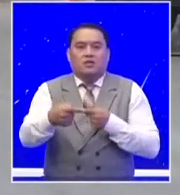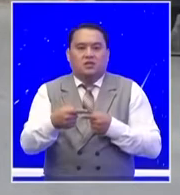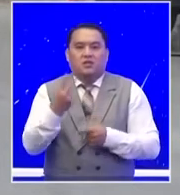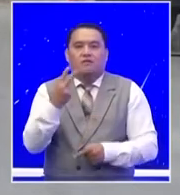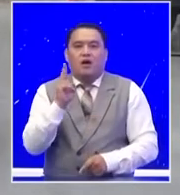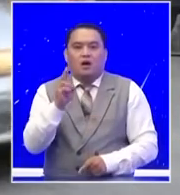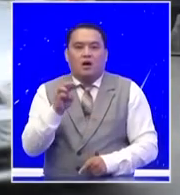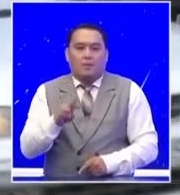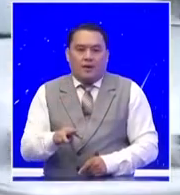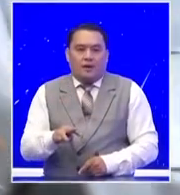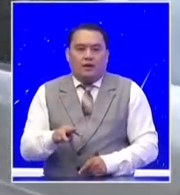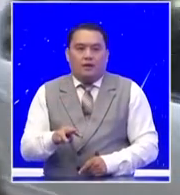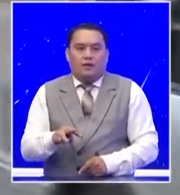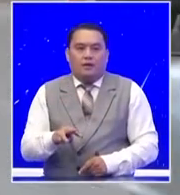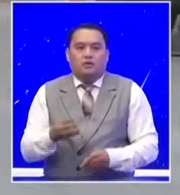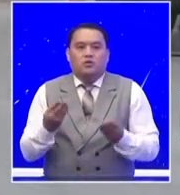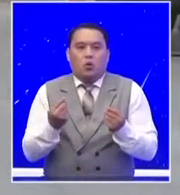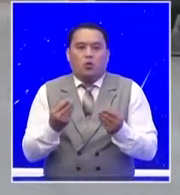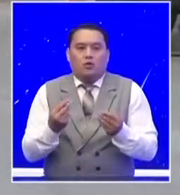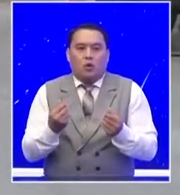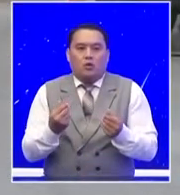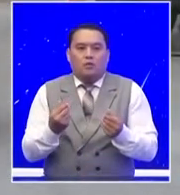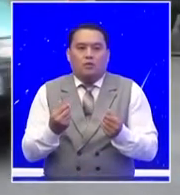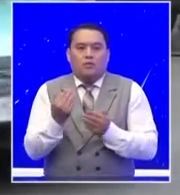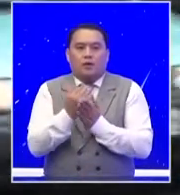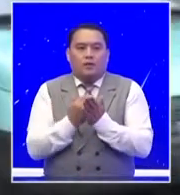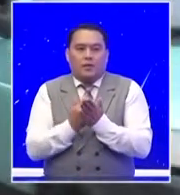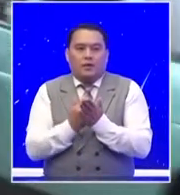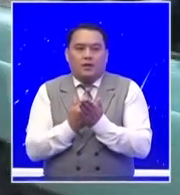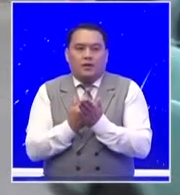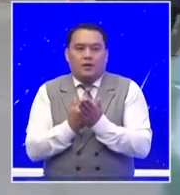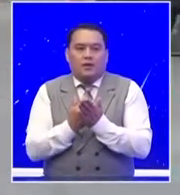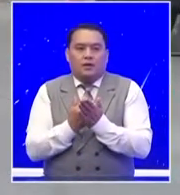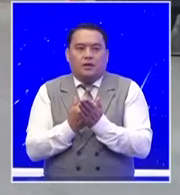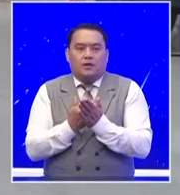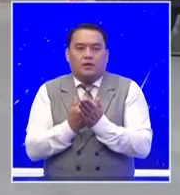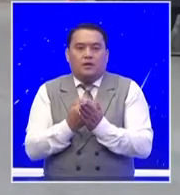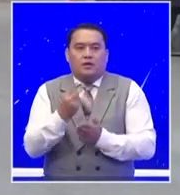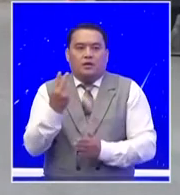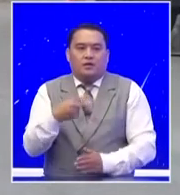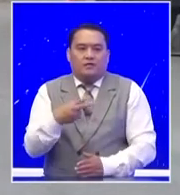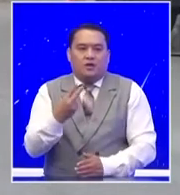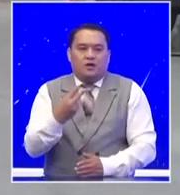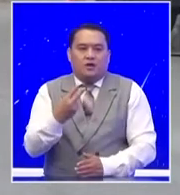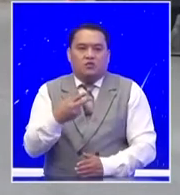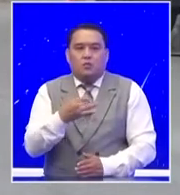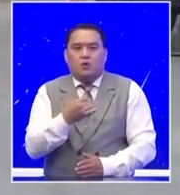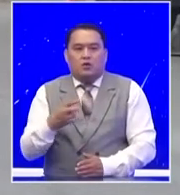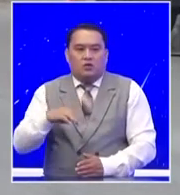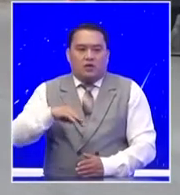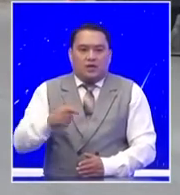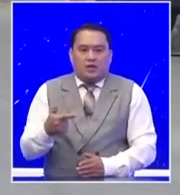2 километра. Сумма по контракту составляет свыше 280 миллионов